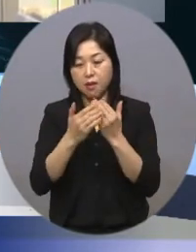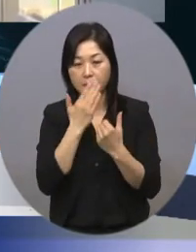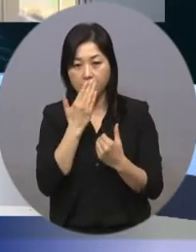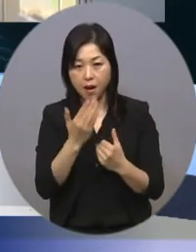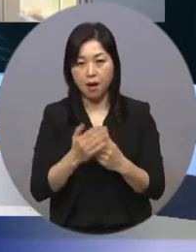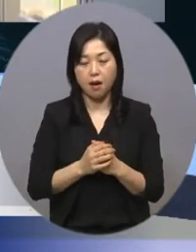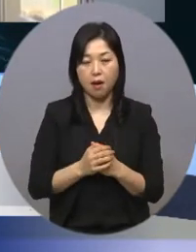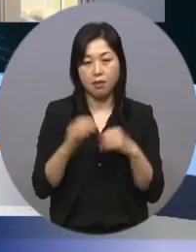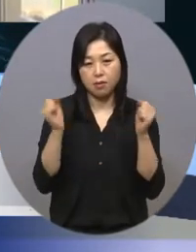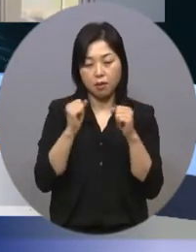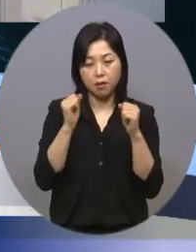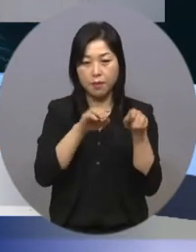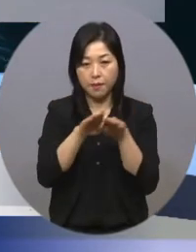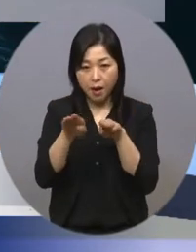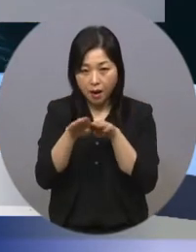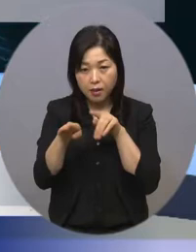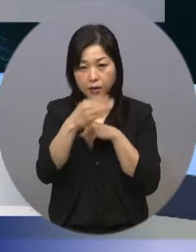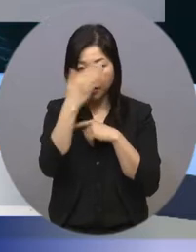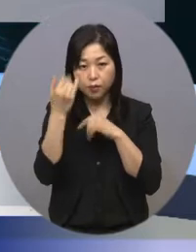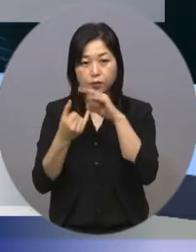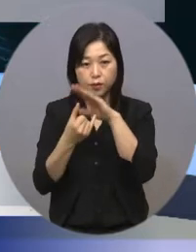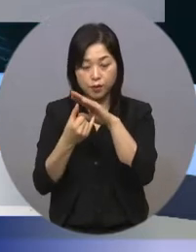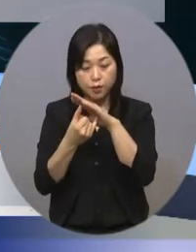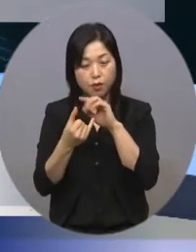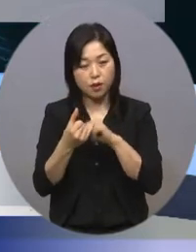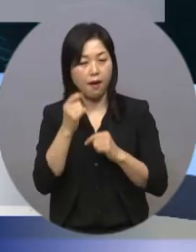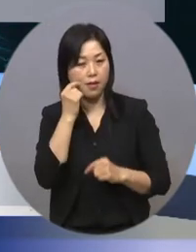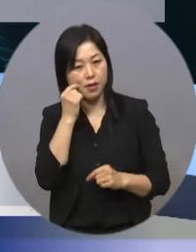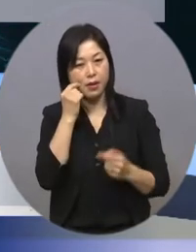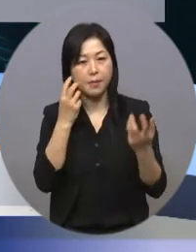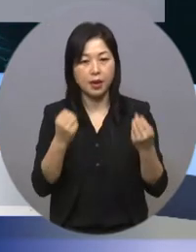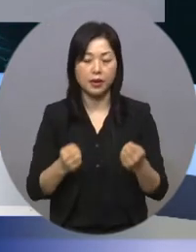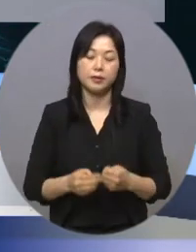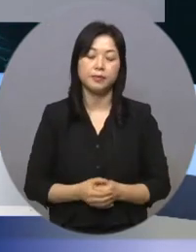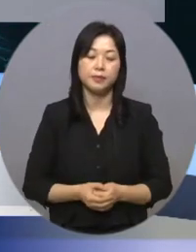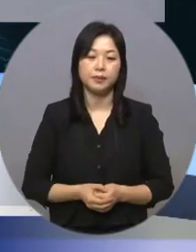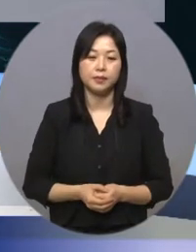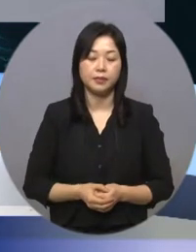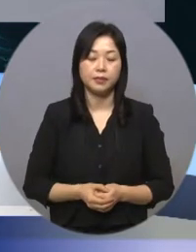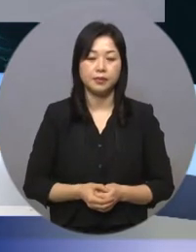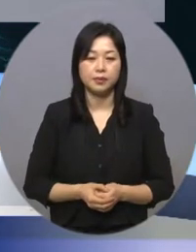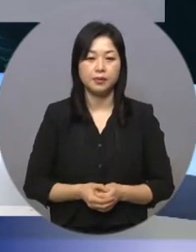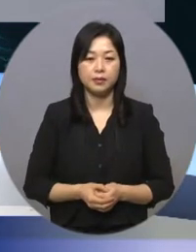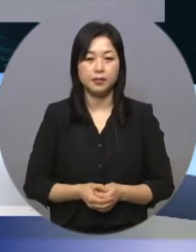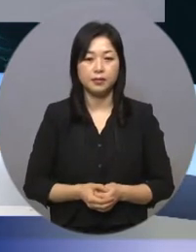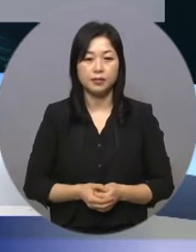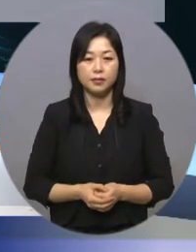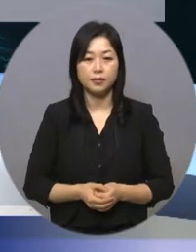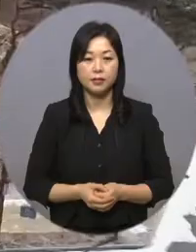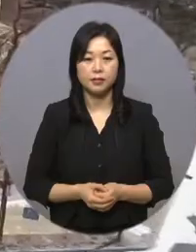있어 겨울방학을 맞은 청소년들에게 호응을 얻고 있는데요. 보도에 신서유 기자입니다.